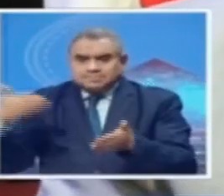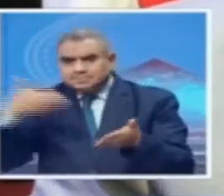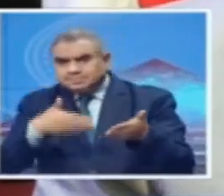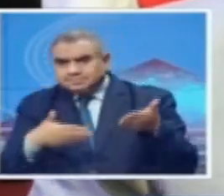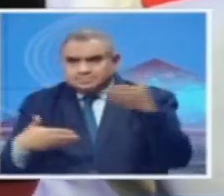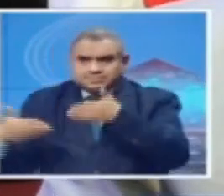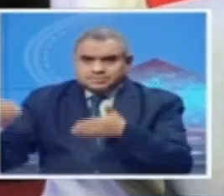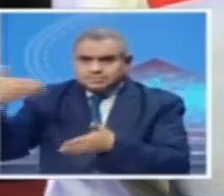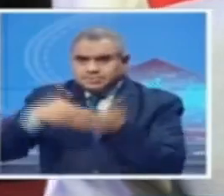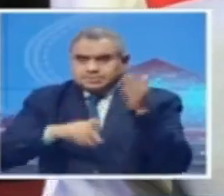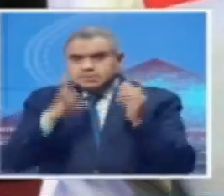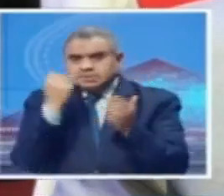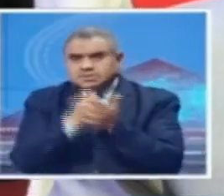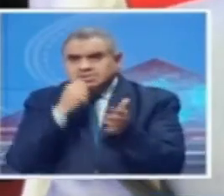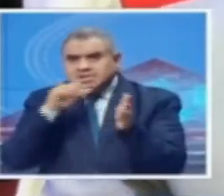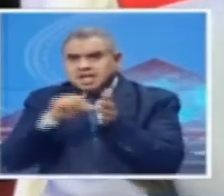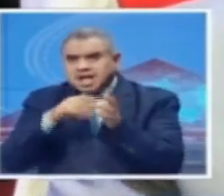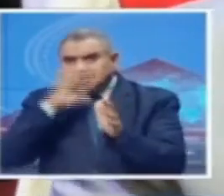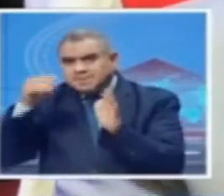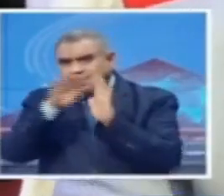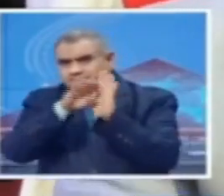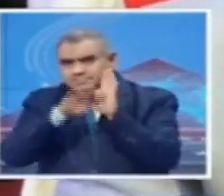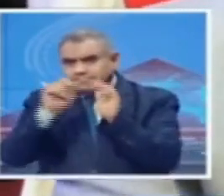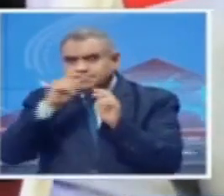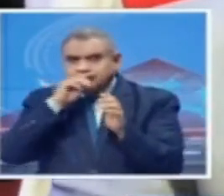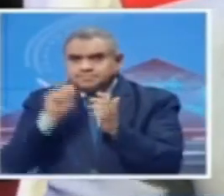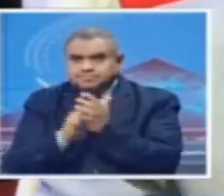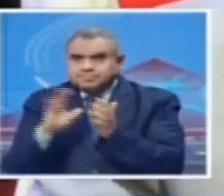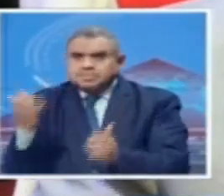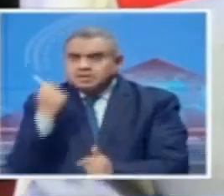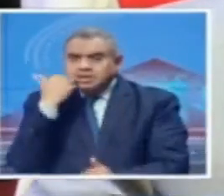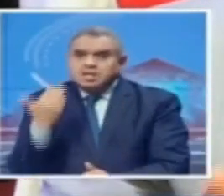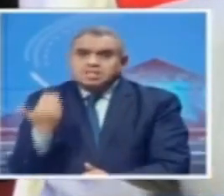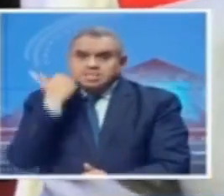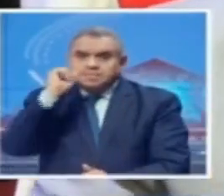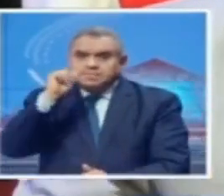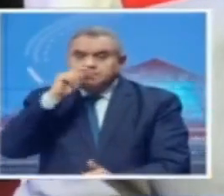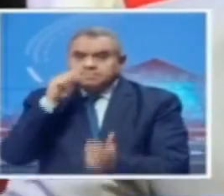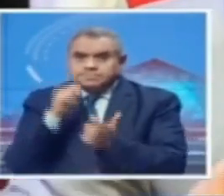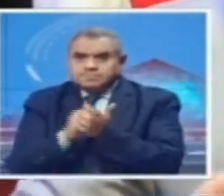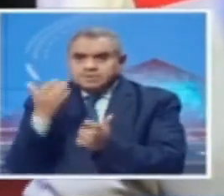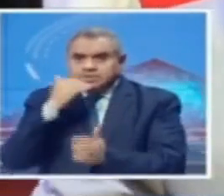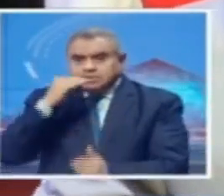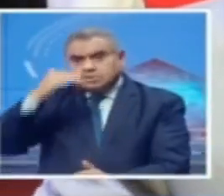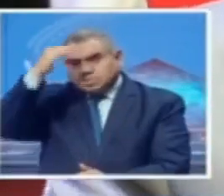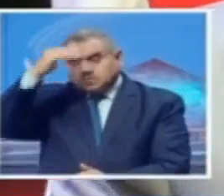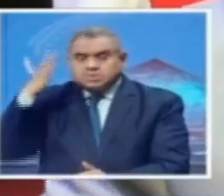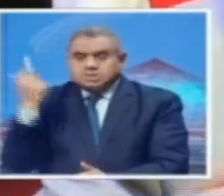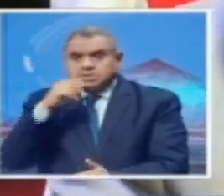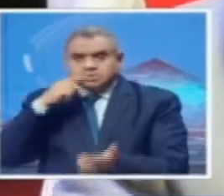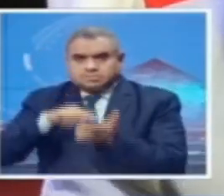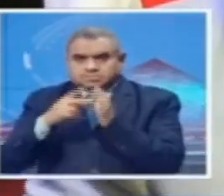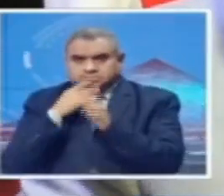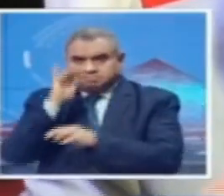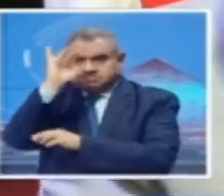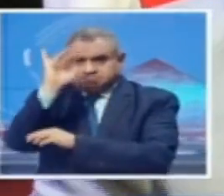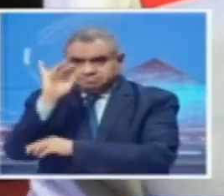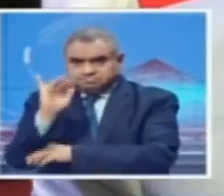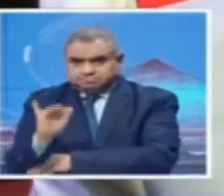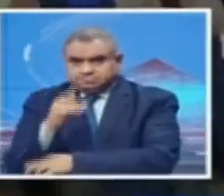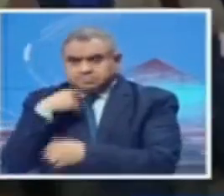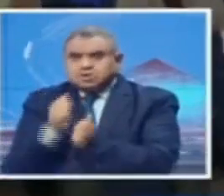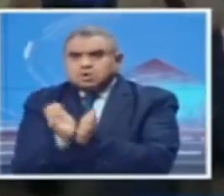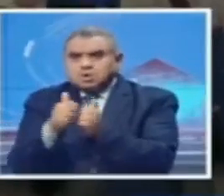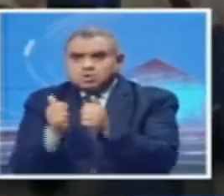اخرى على فئة العمالة غير المنتظمة، وده في صالح العمالة غير المنتظمة عشان دايما الرعاية تروح لاهلها وتروح